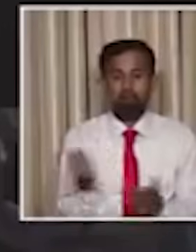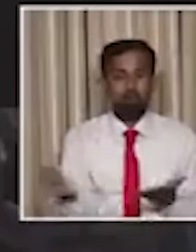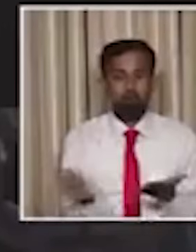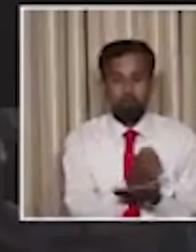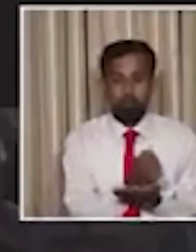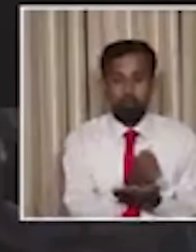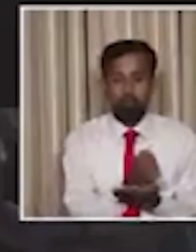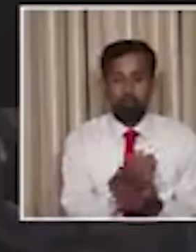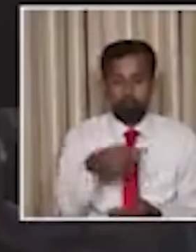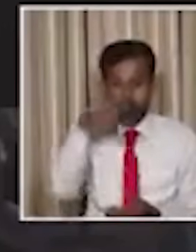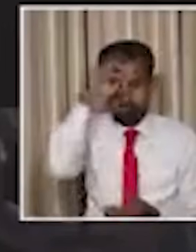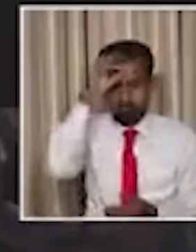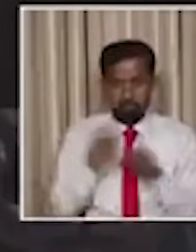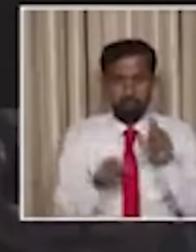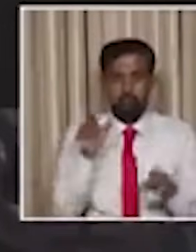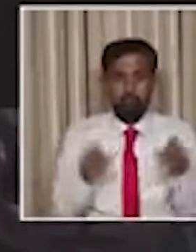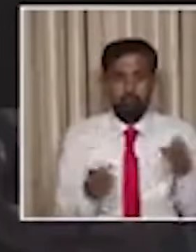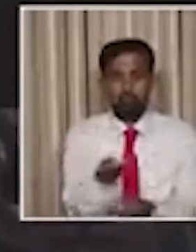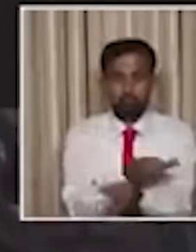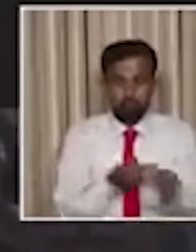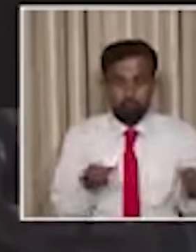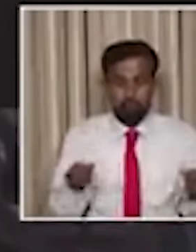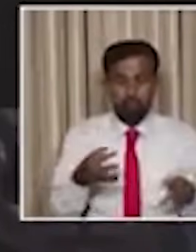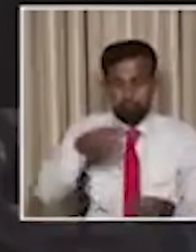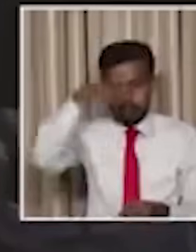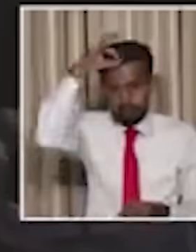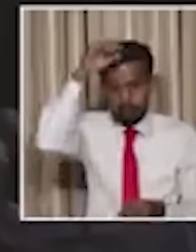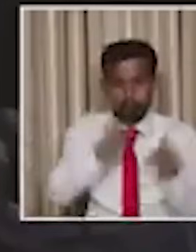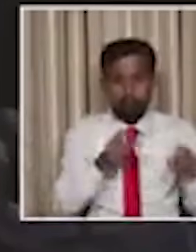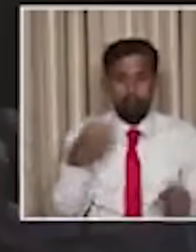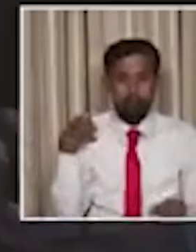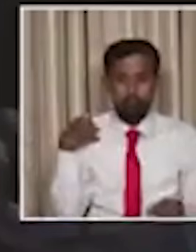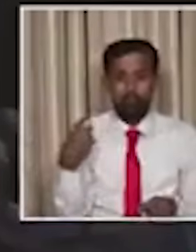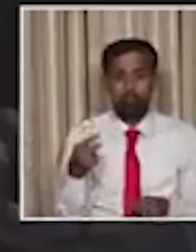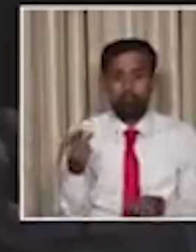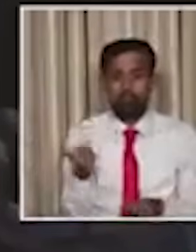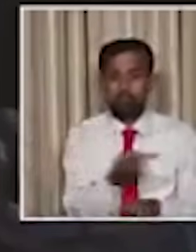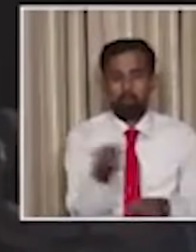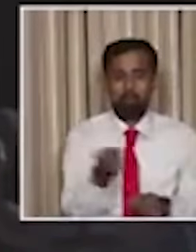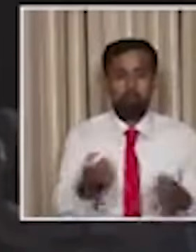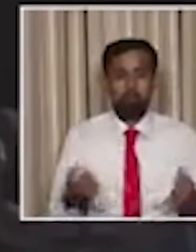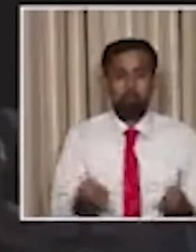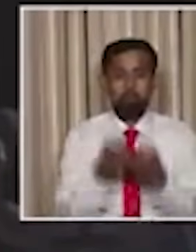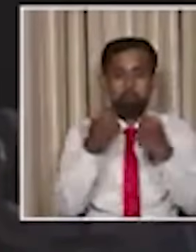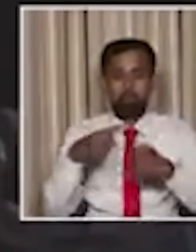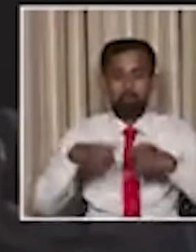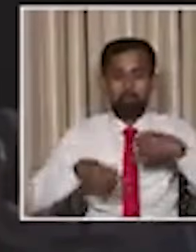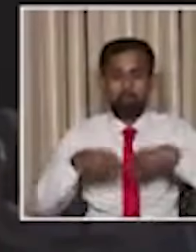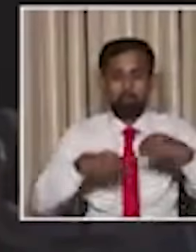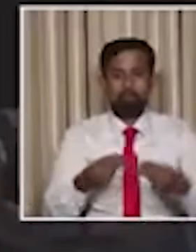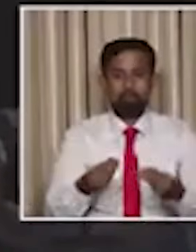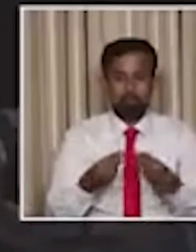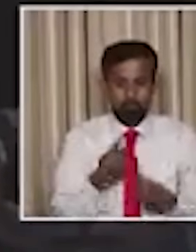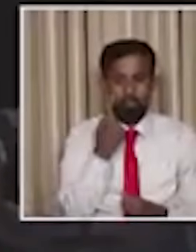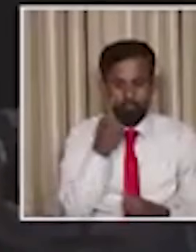சிங்கள மக்களை முஸ்லீம் மக்களுக்கு எதிராக திருப்பி எனது எப்படி அந்த வாக்குகளை பெற்றுக்கொண்டார்கள் என்பது நாங்கள் எல்லோரும் அறிந்தோருடையம். இந்த இடத்திலே நான்